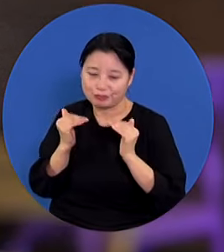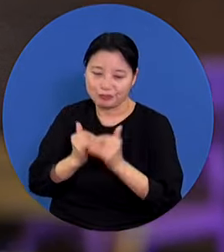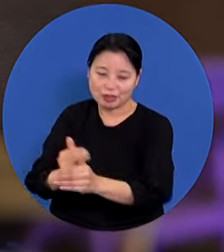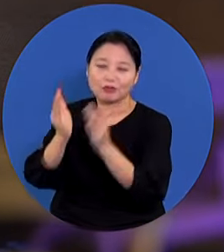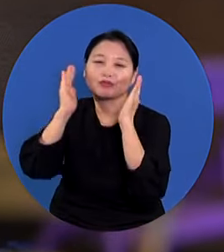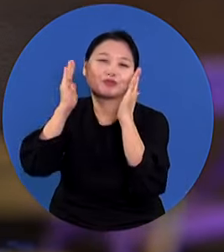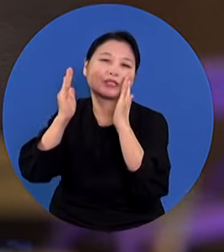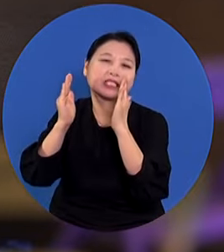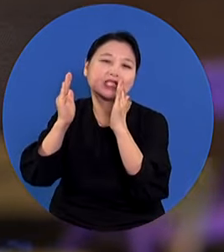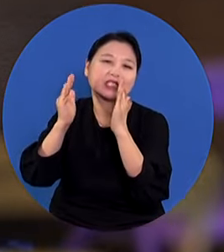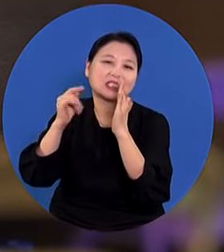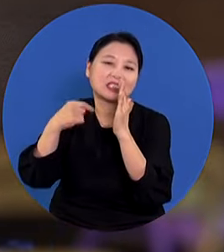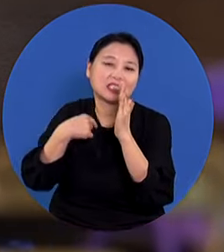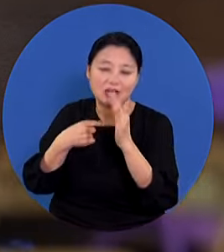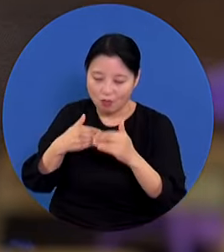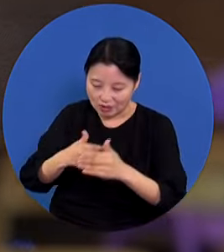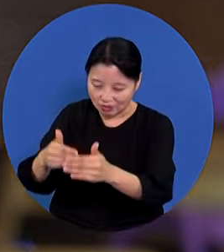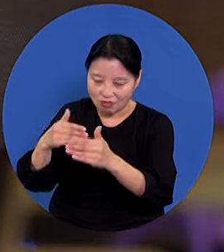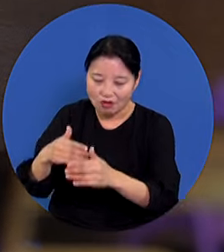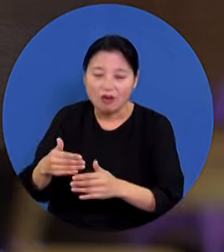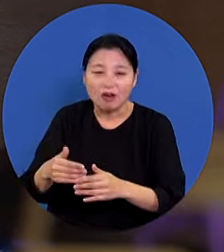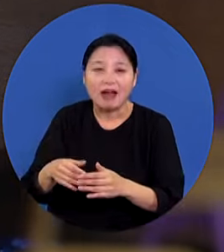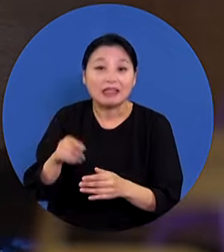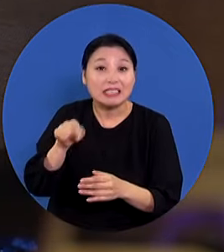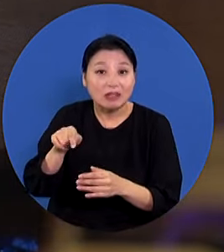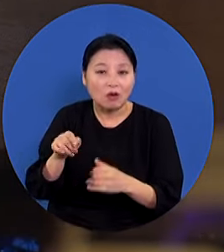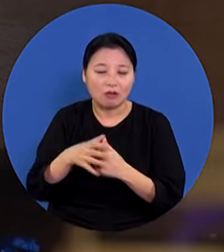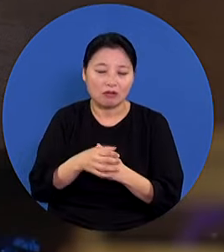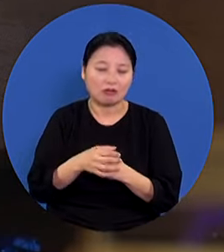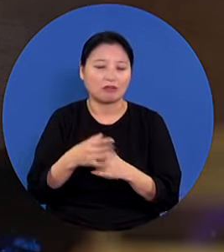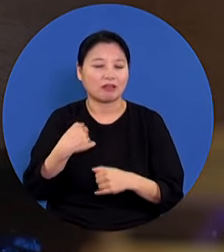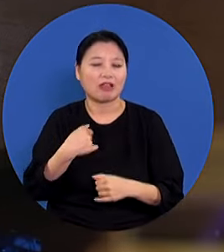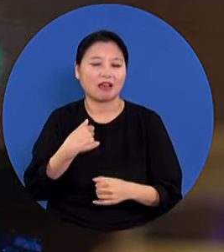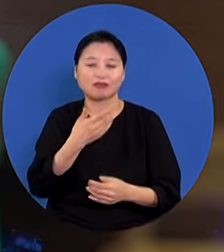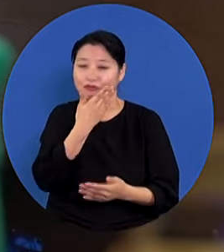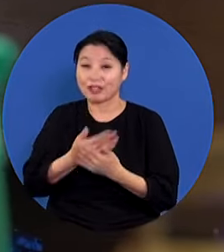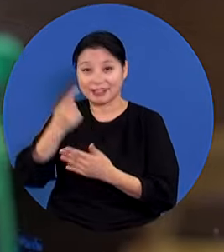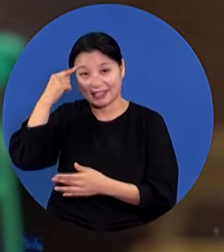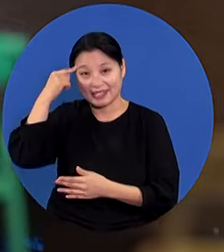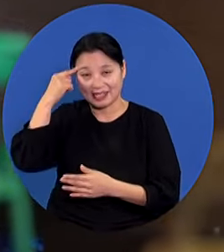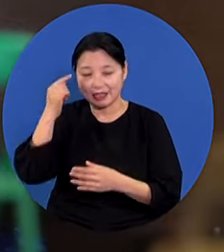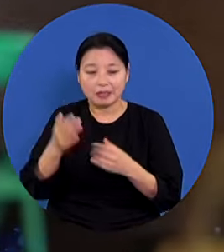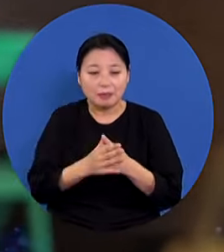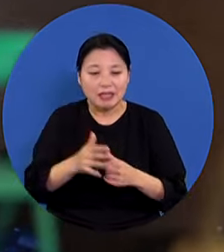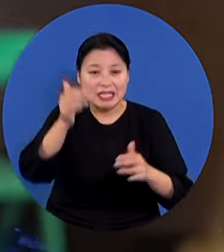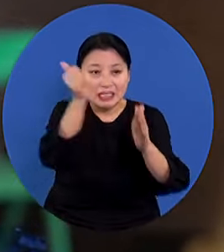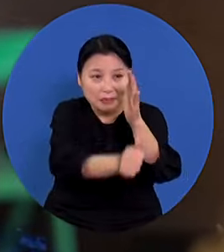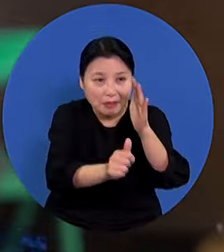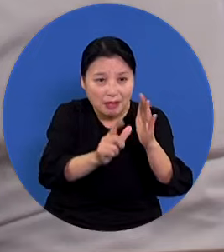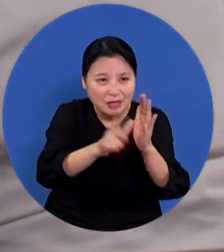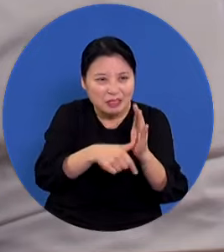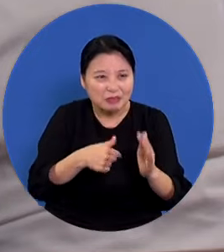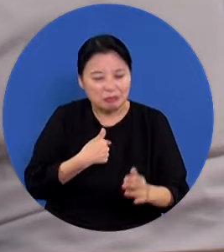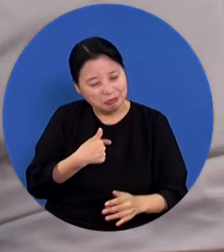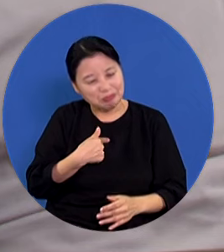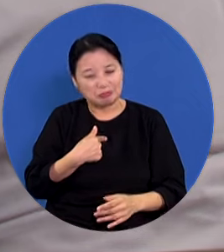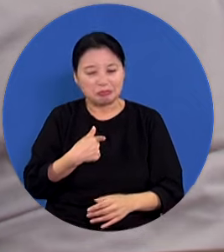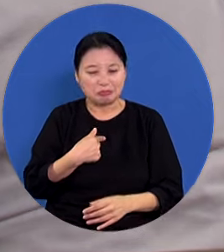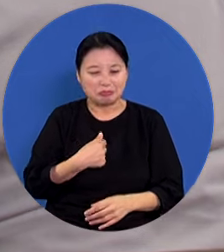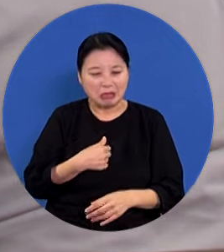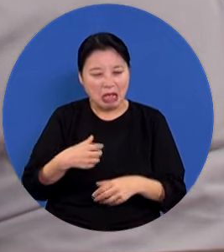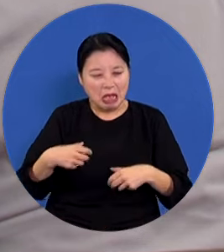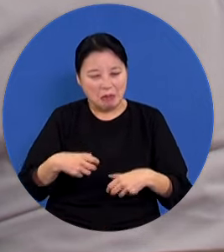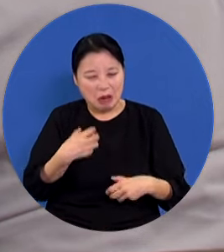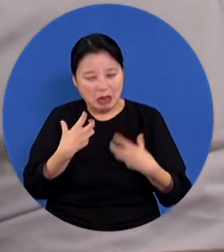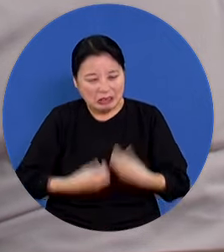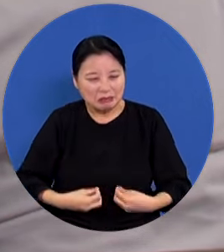이렇게 뭐 실패가 과정에서 했다고 해서 크게 거기에 이렇게 막 흔들리거나 그러지 않는 스타일이 있고 실패한